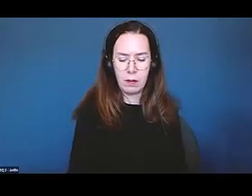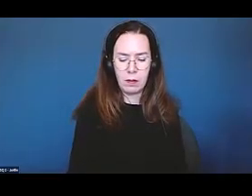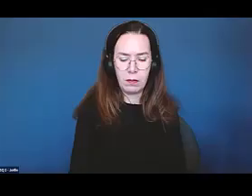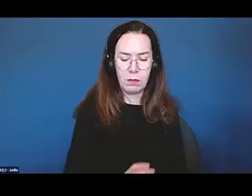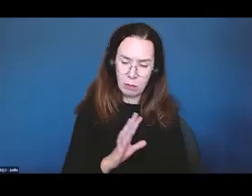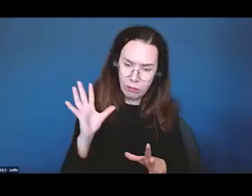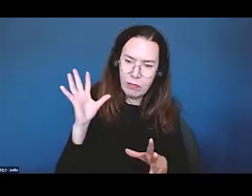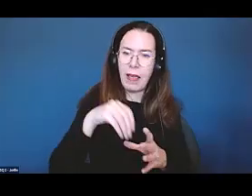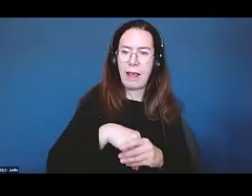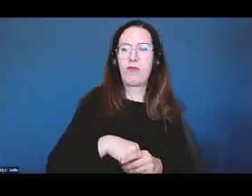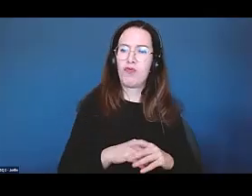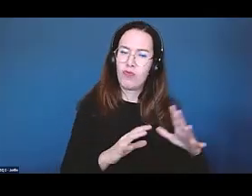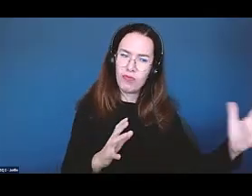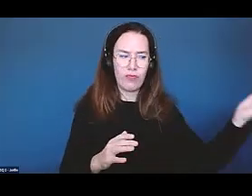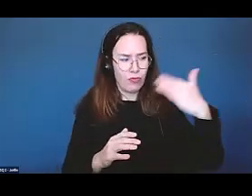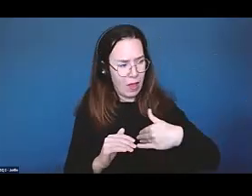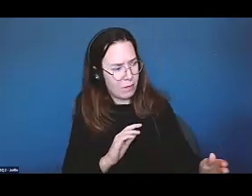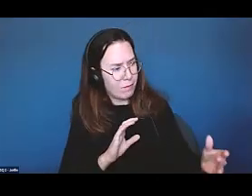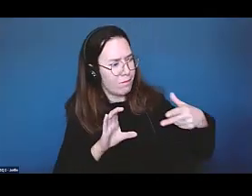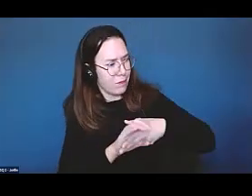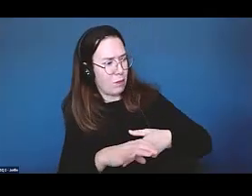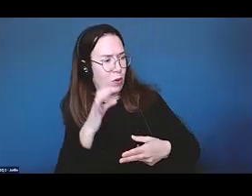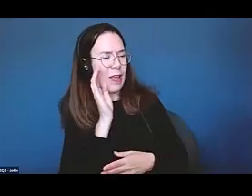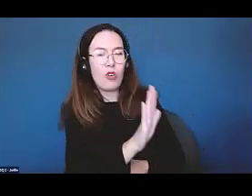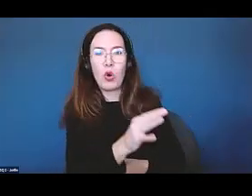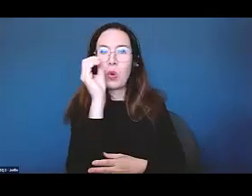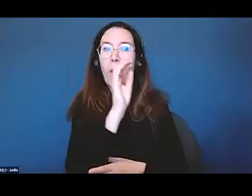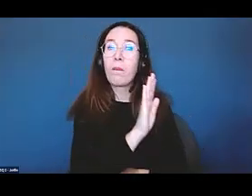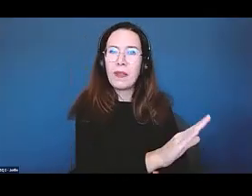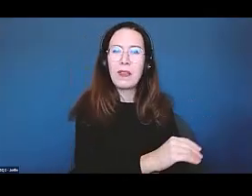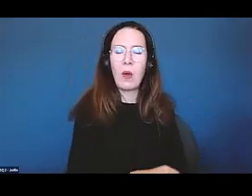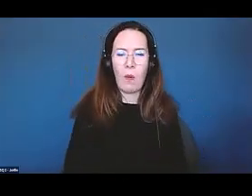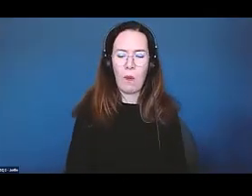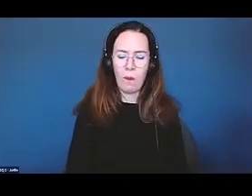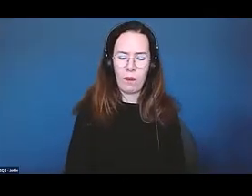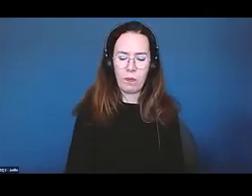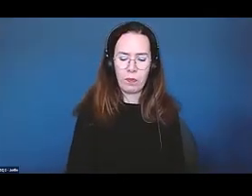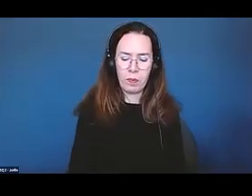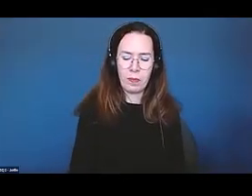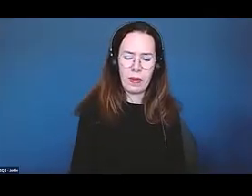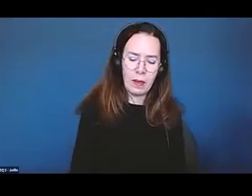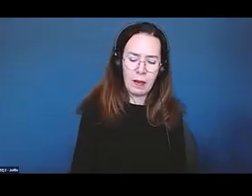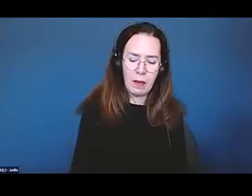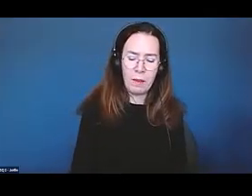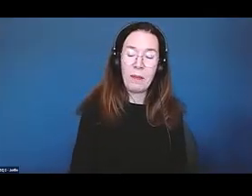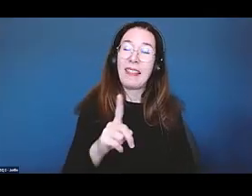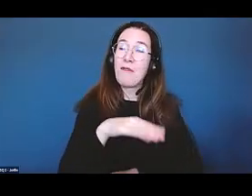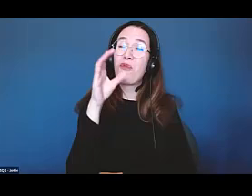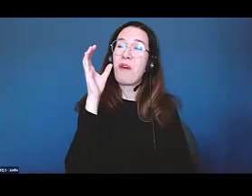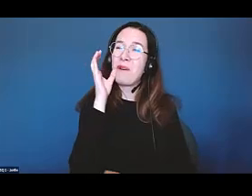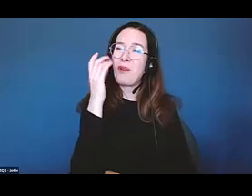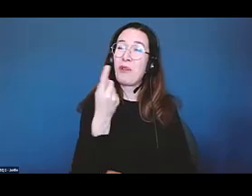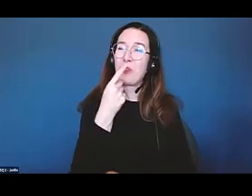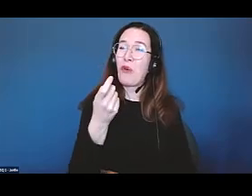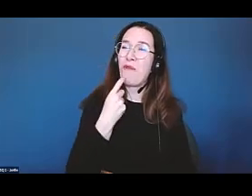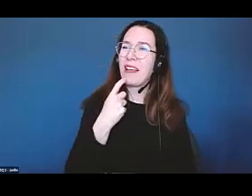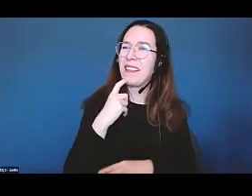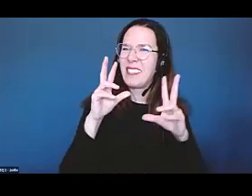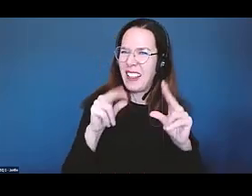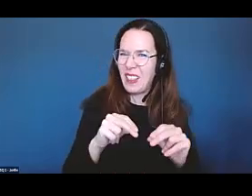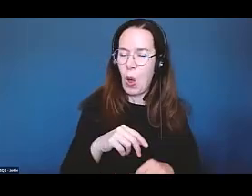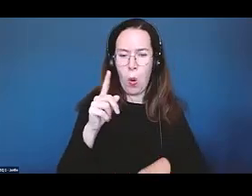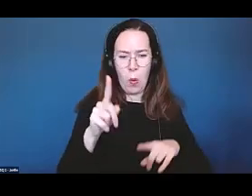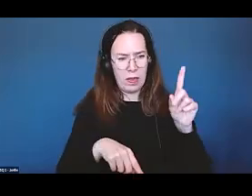nous l'avons inclus elle pour écouter sa voix. Cependant, écouter n'est pas toujours confortable. Il y a eu beaucoup